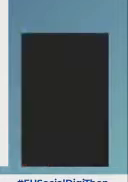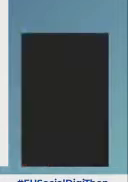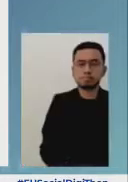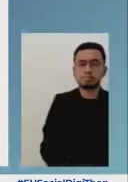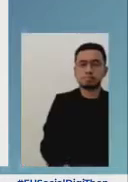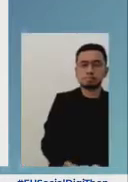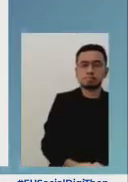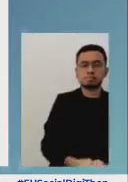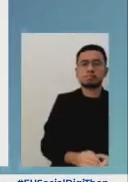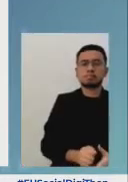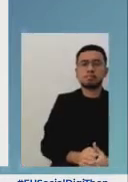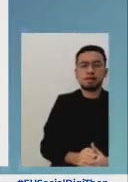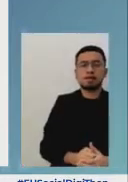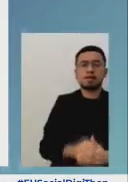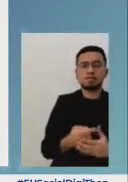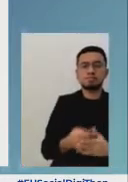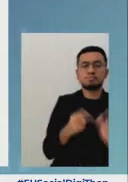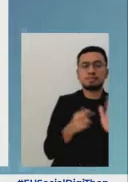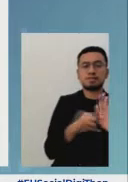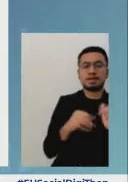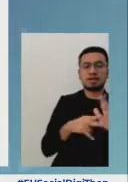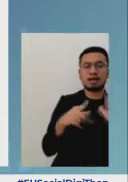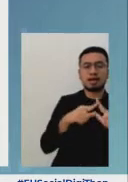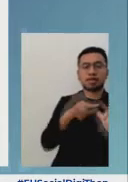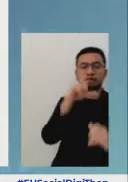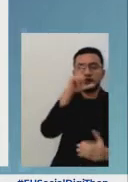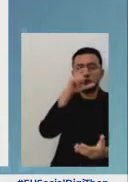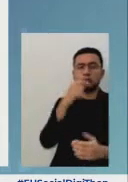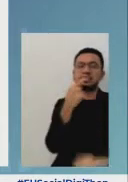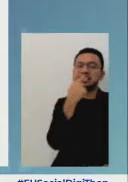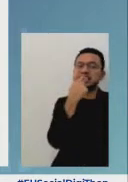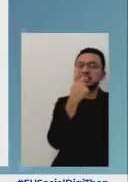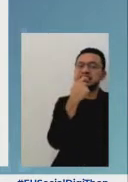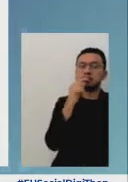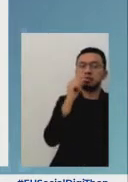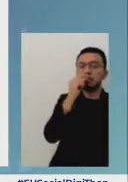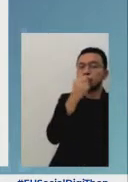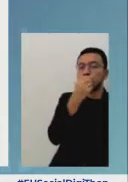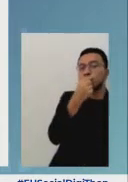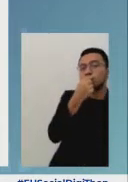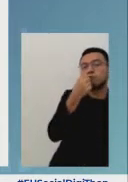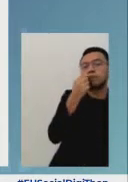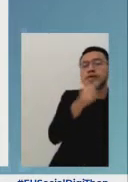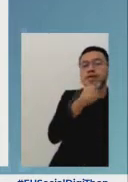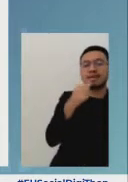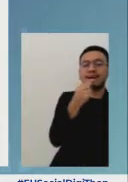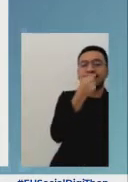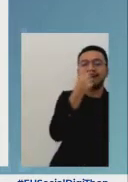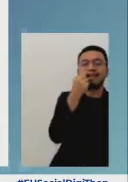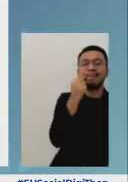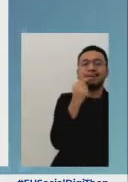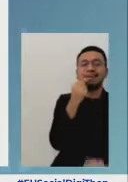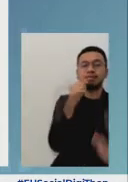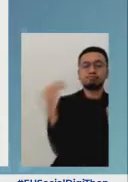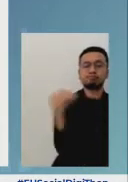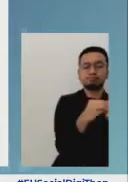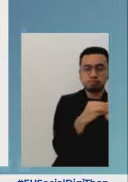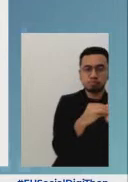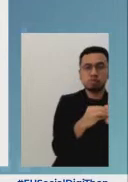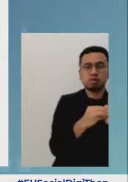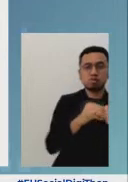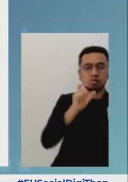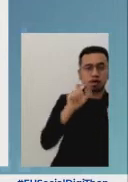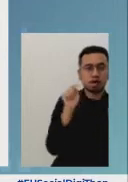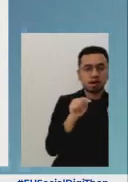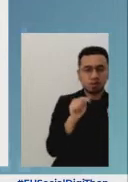Nina dengan gigi yang gimana ya, mulutnya besar dikasih merah-merah begitu. Nah, itu salah satunya. Atau